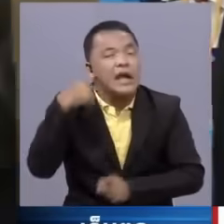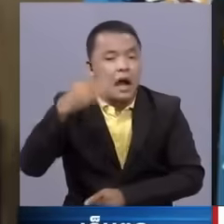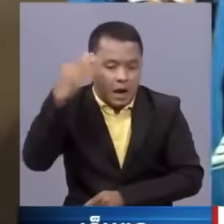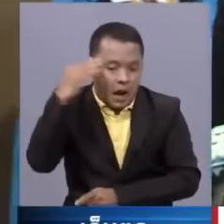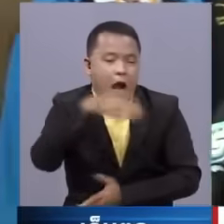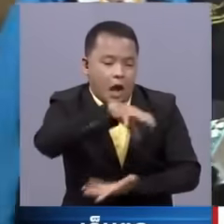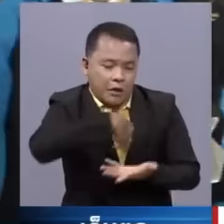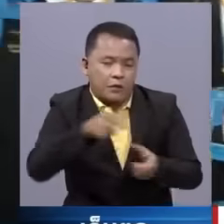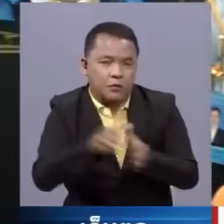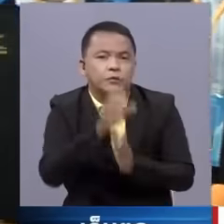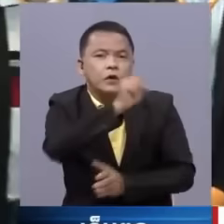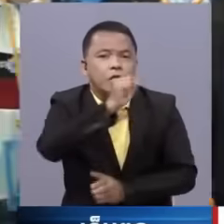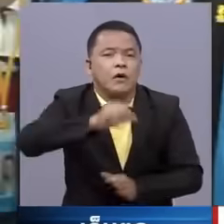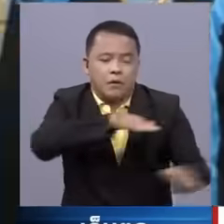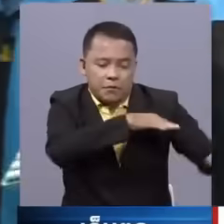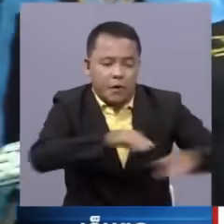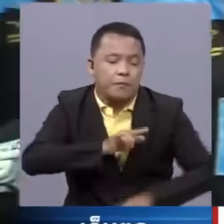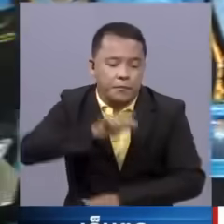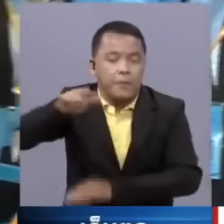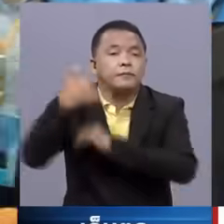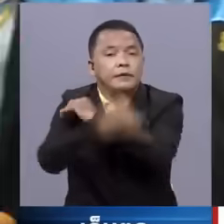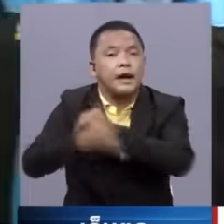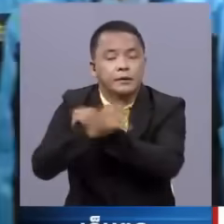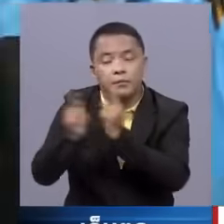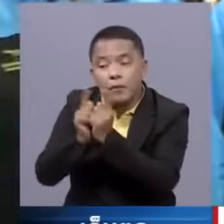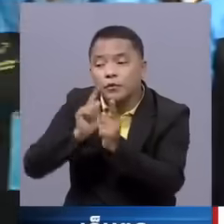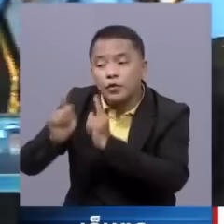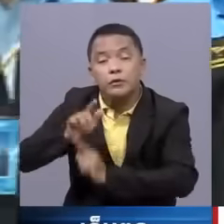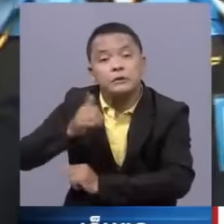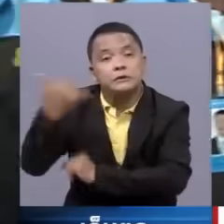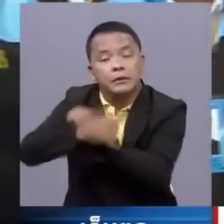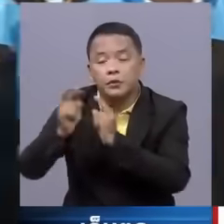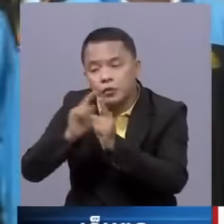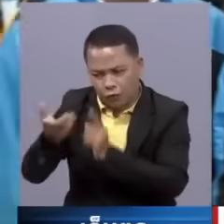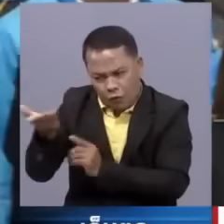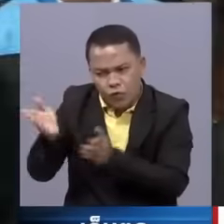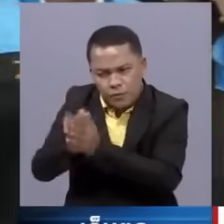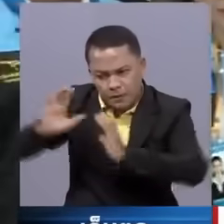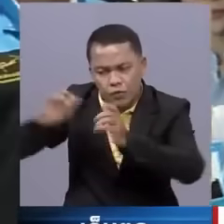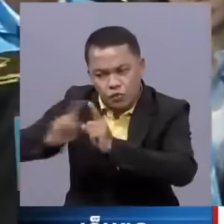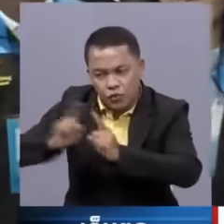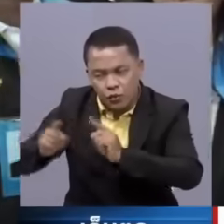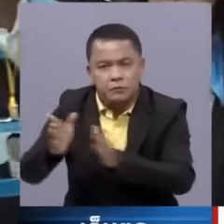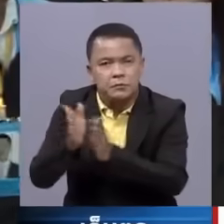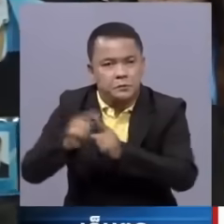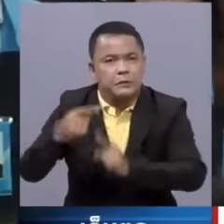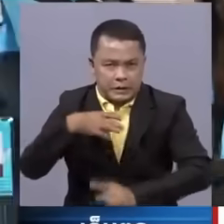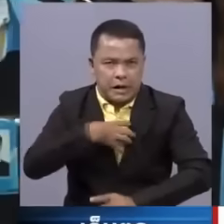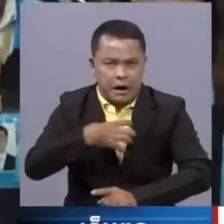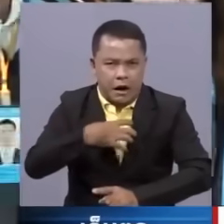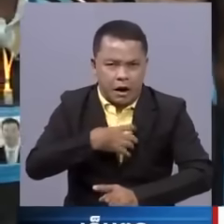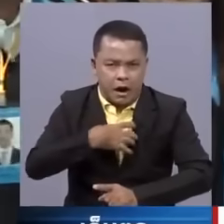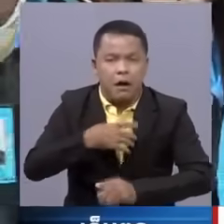ทราบข่าวว่ามีแกนนำกลุ่มส.สเตรียมเดินทางไปต่างประเทศเพื่อเข้าพบคนแดนไกลเจรจาขอร่วมรัฐบาลเพราะถือว่ายังมีหวัง